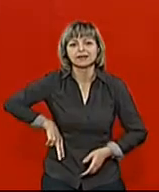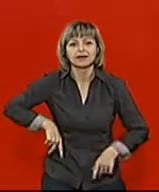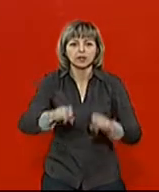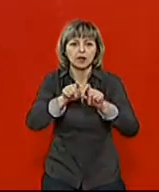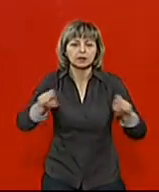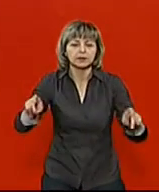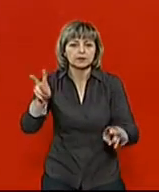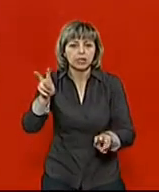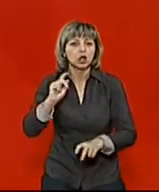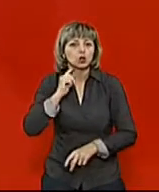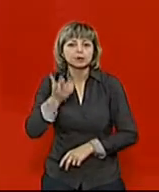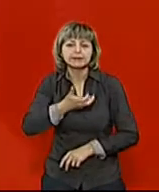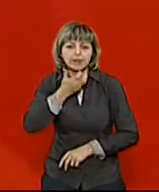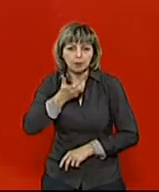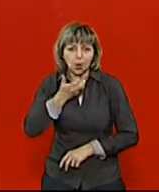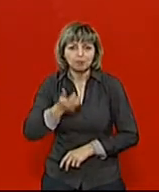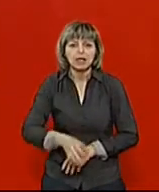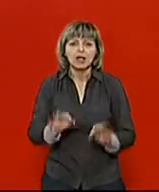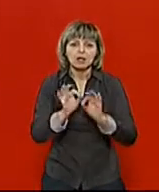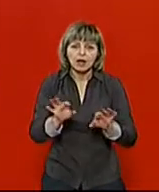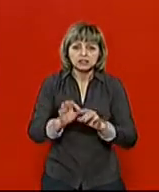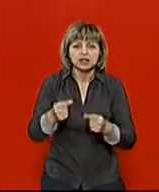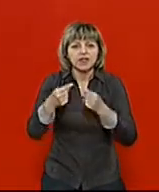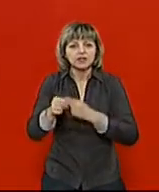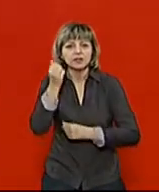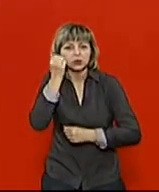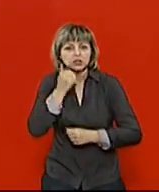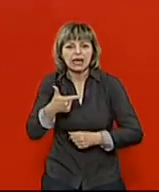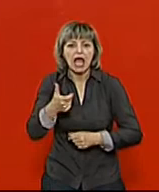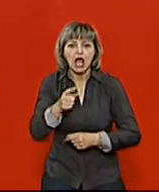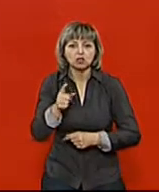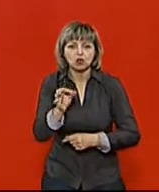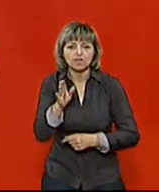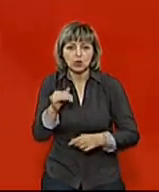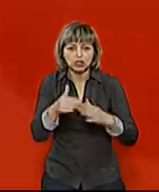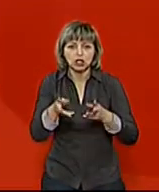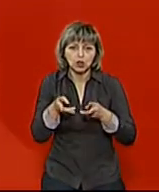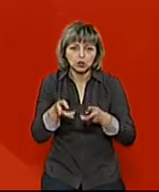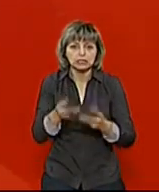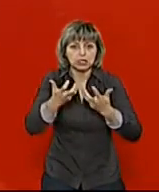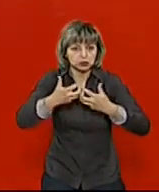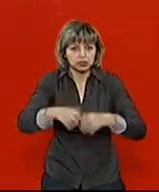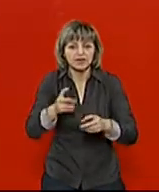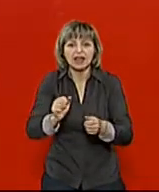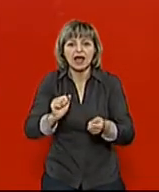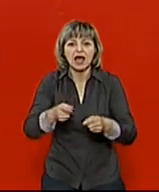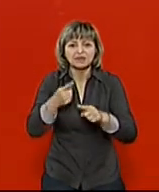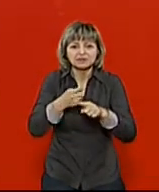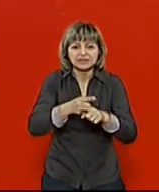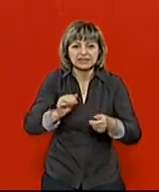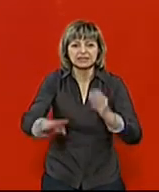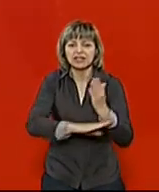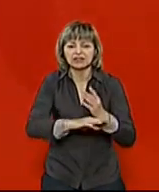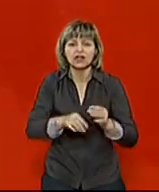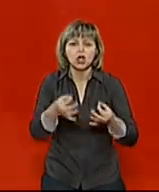підприємства «Луцьктепло» Іван Скорубський. Каже, на відміну від старої газової котельні, установка на щепі дозволить здешевити